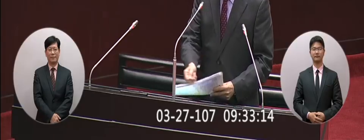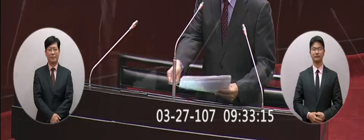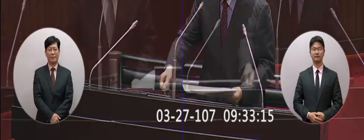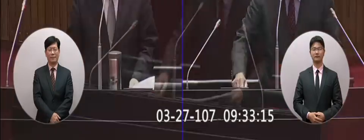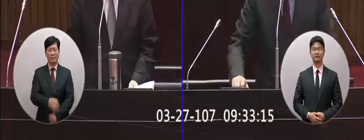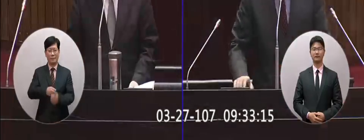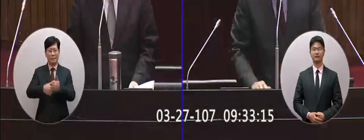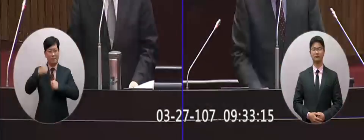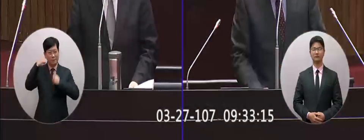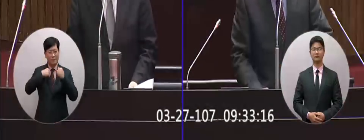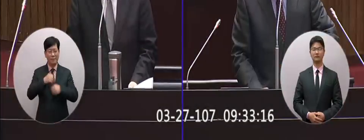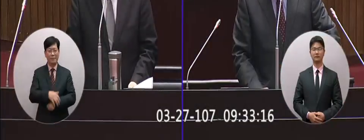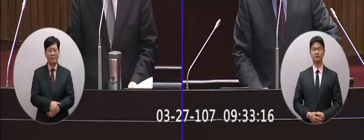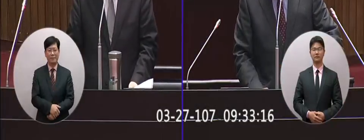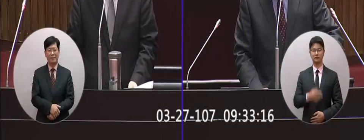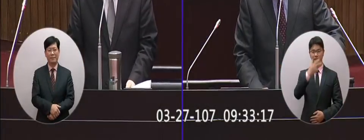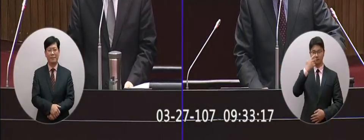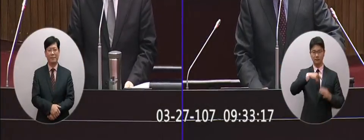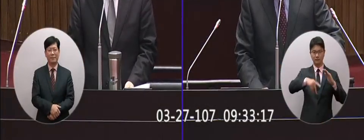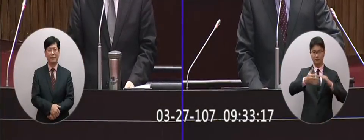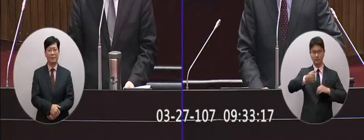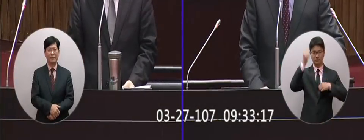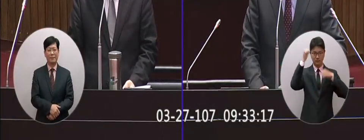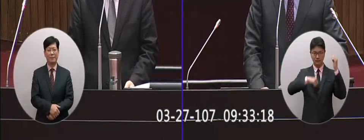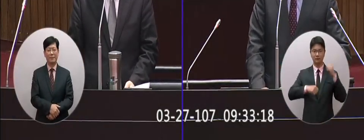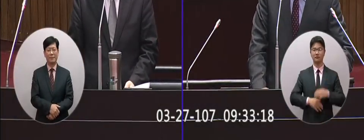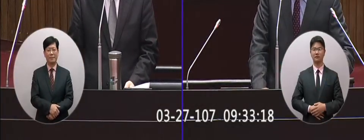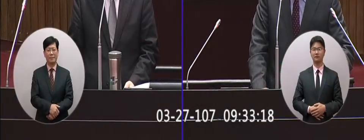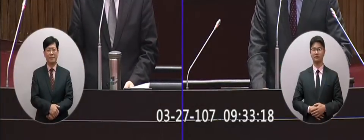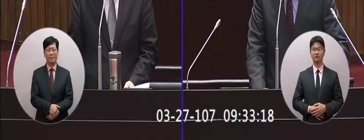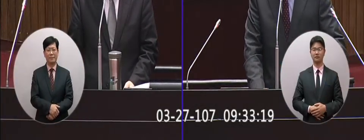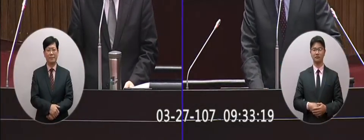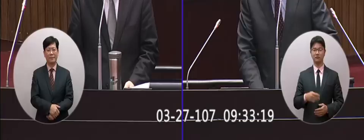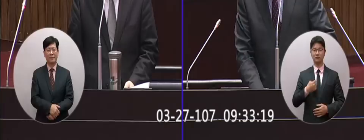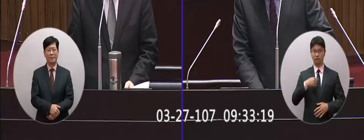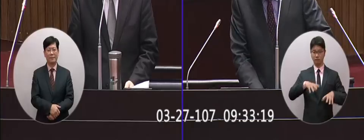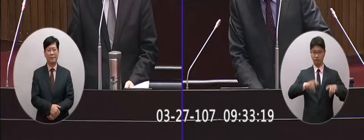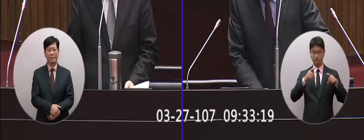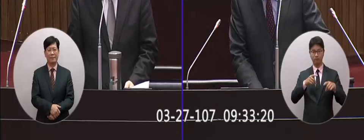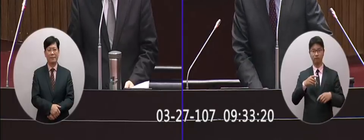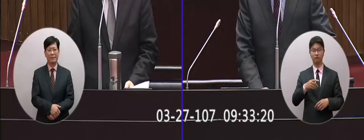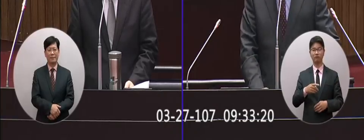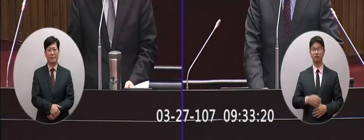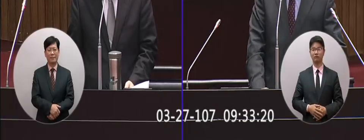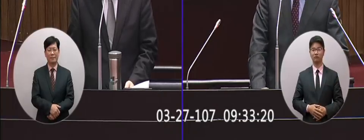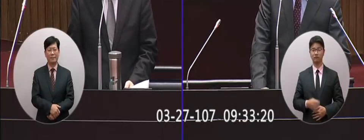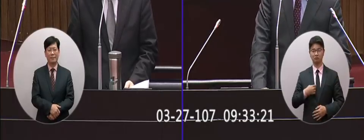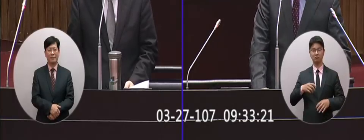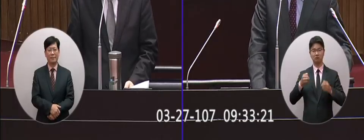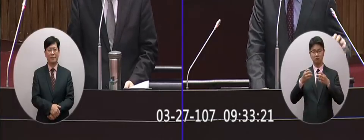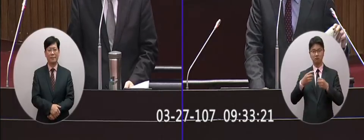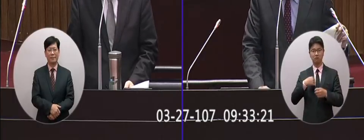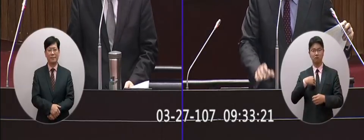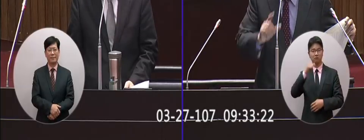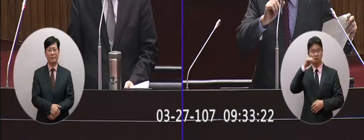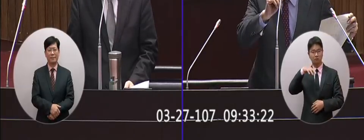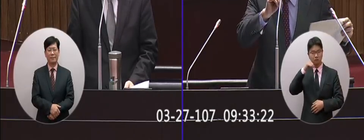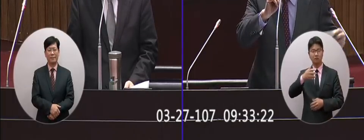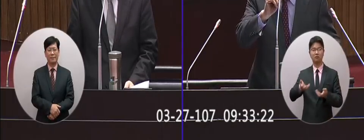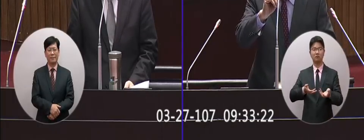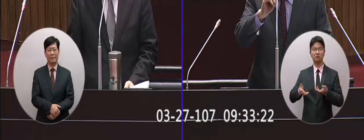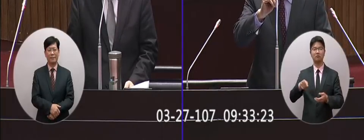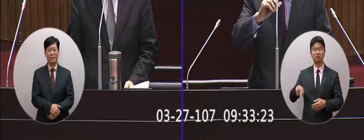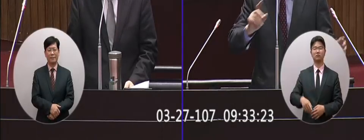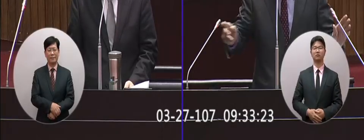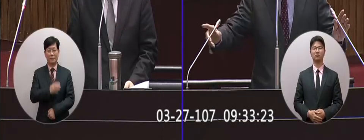陈委员您早。 赖院长早。赖院长，我首先谈家乡事，就是苗栗县的事